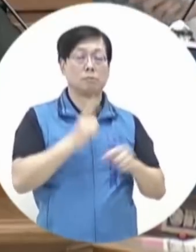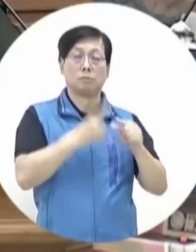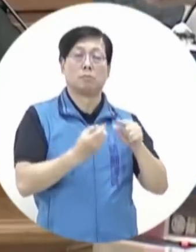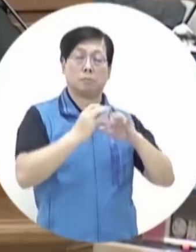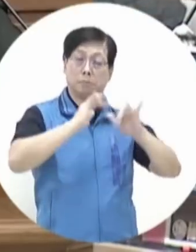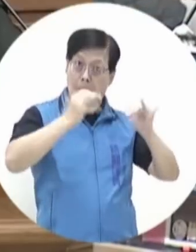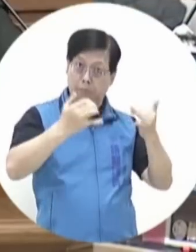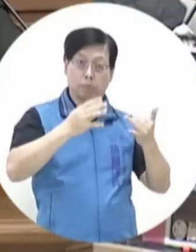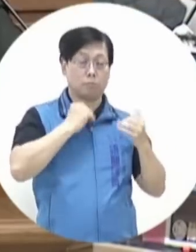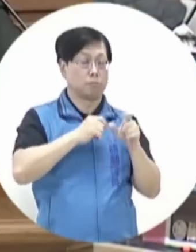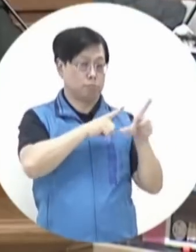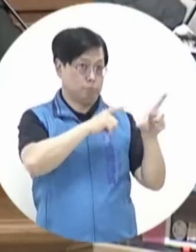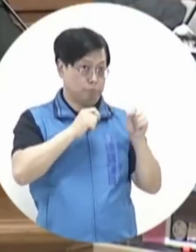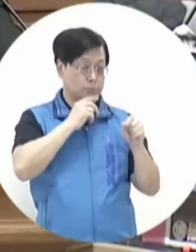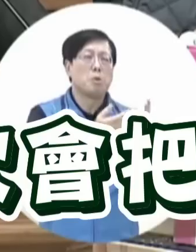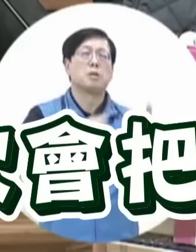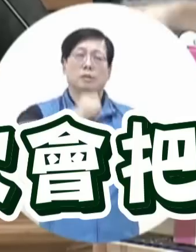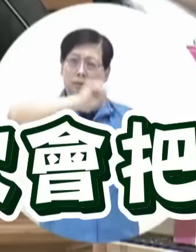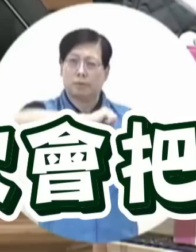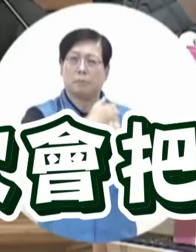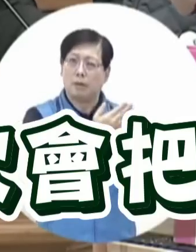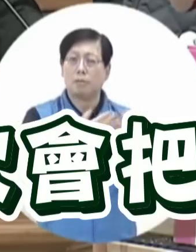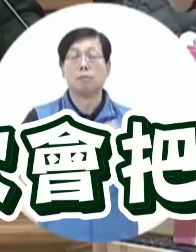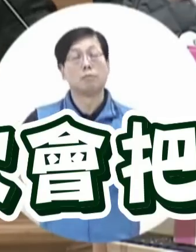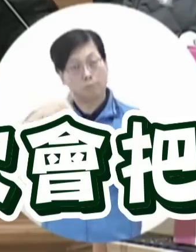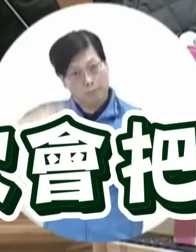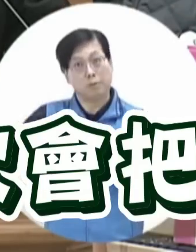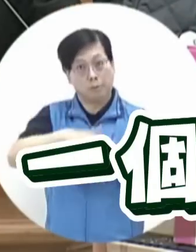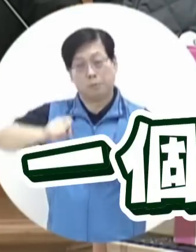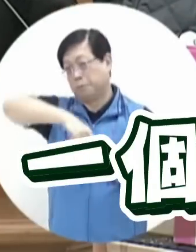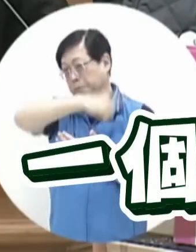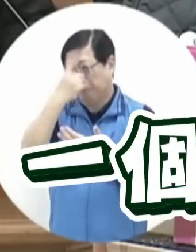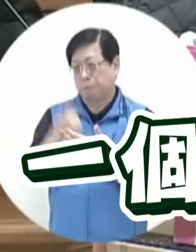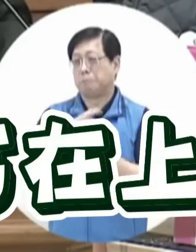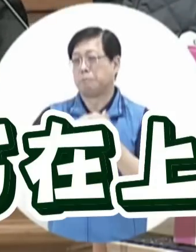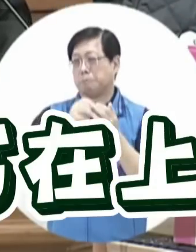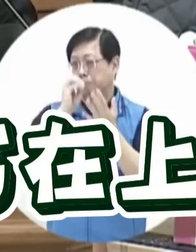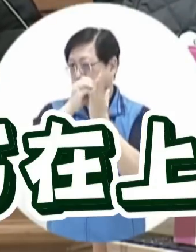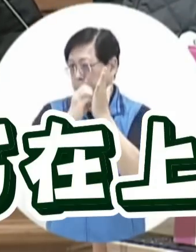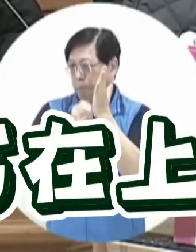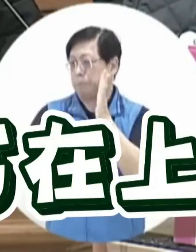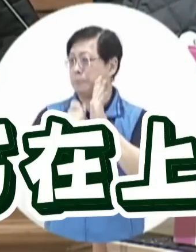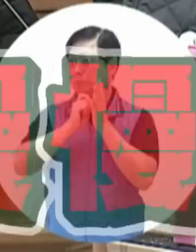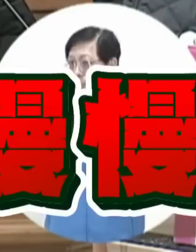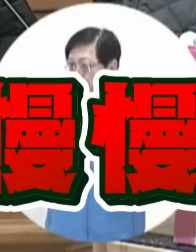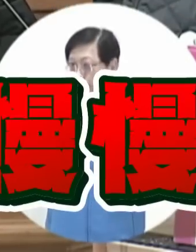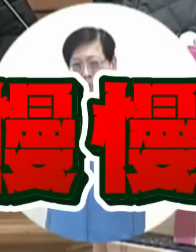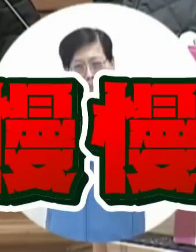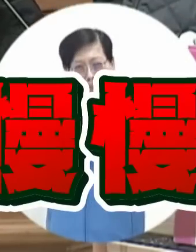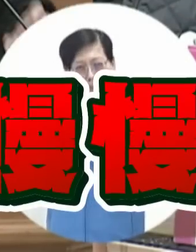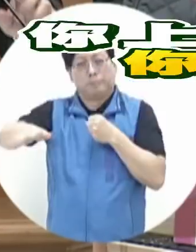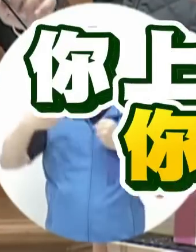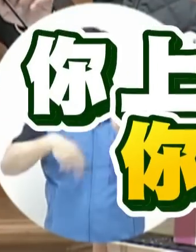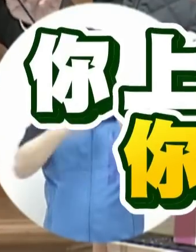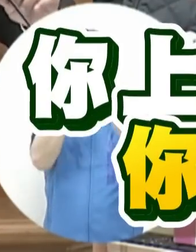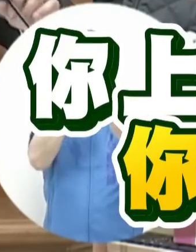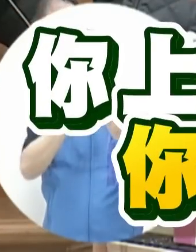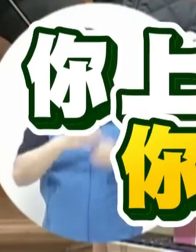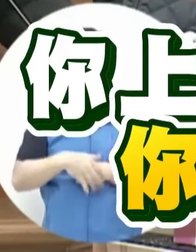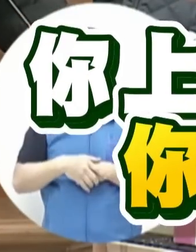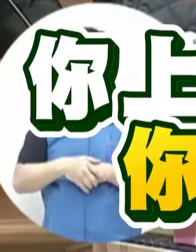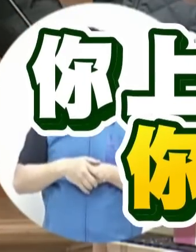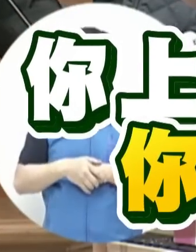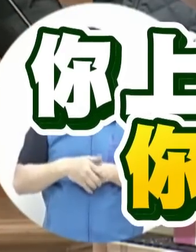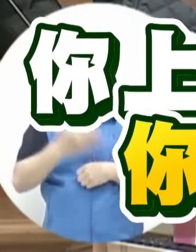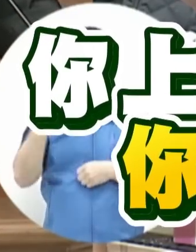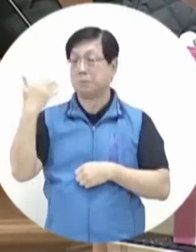国是坚守民主自由。 那我下次会把我所有的稿子一个字一个字写在上面，满满的，你慢慢仔细看哈。老，你上次不是说你老